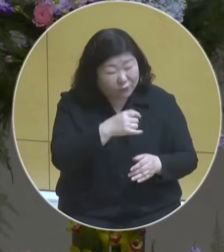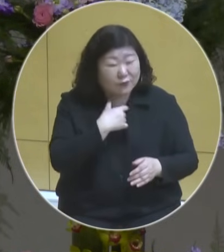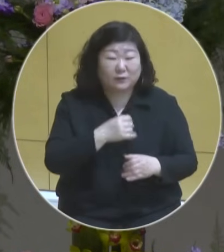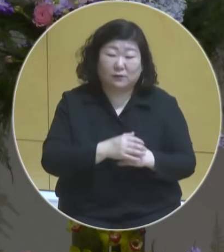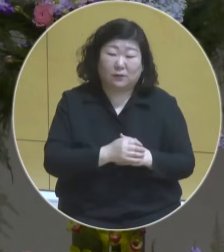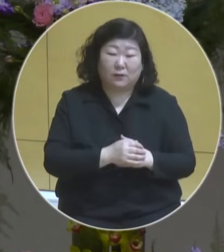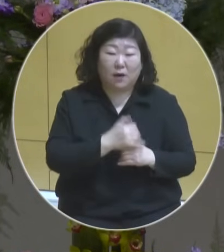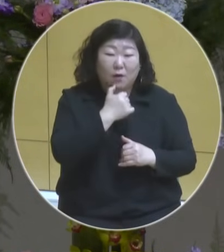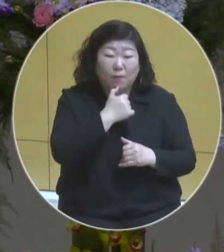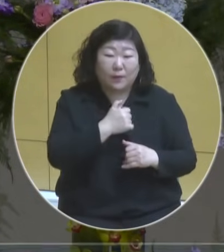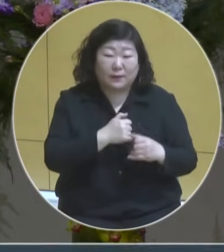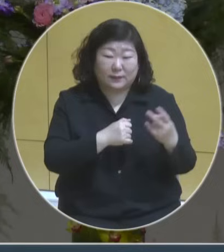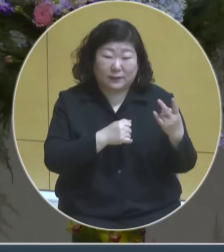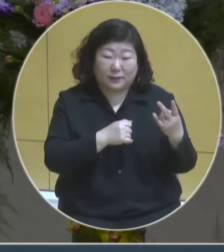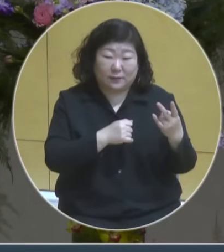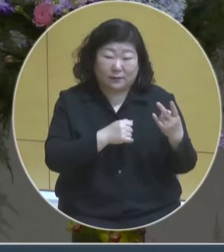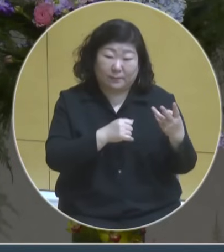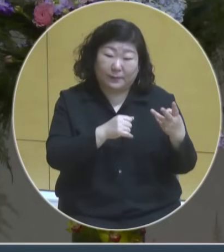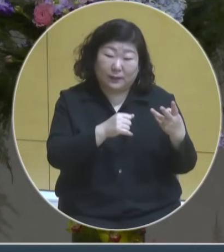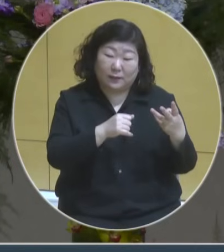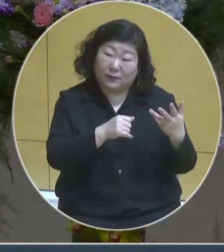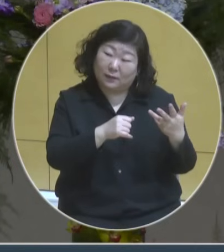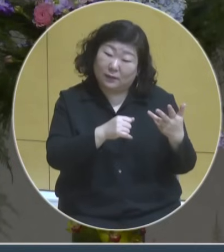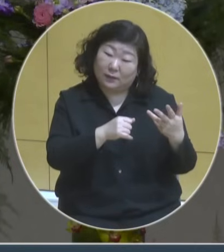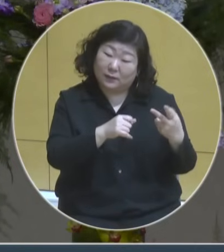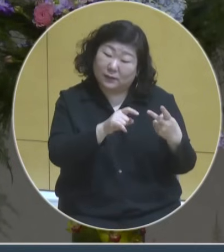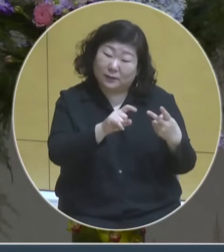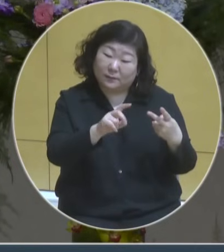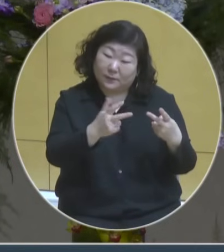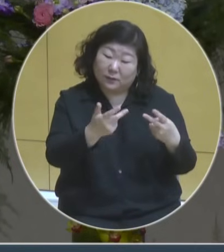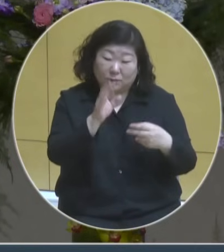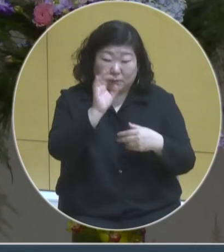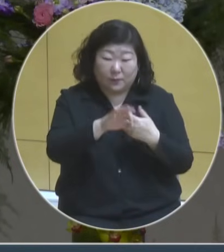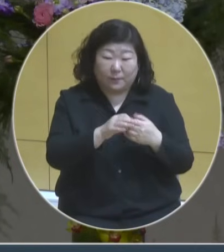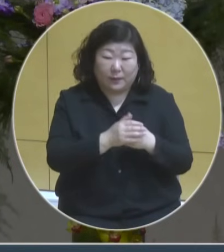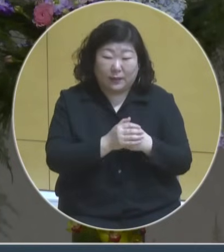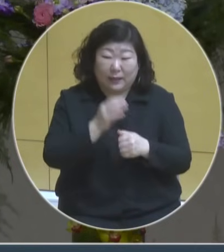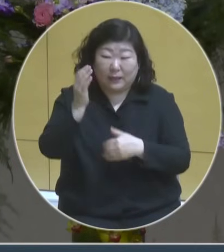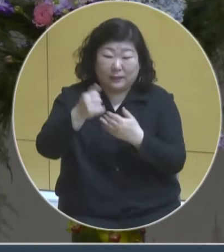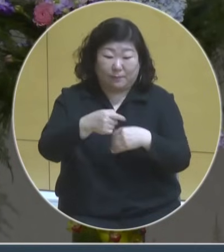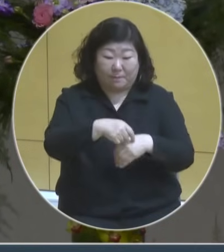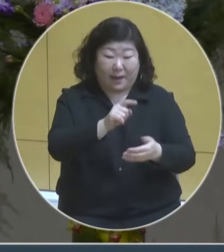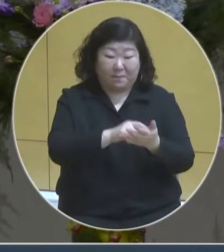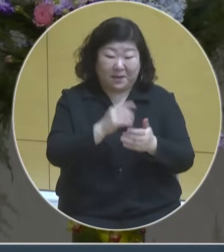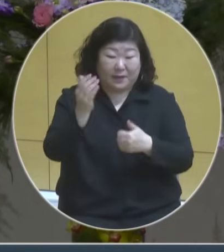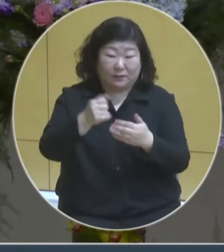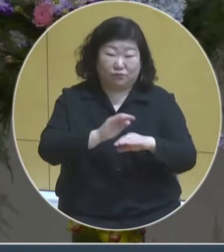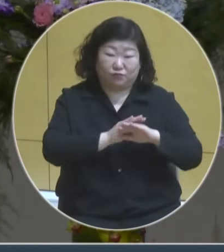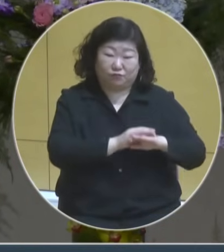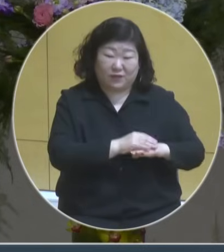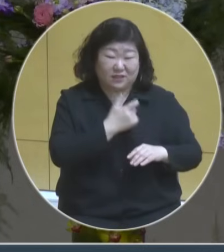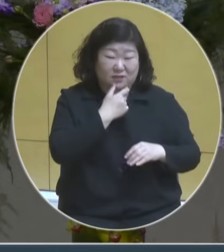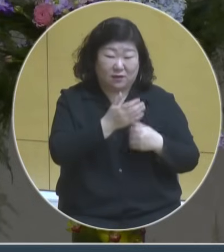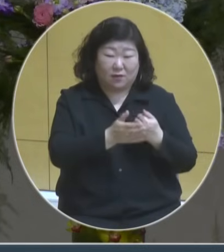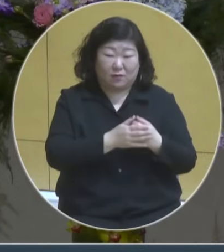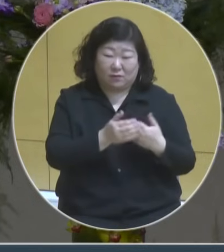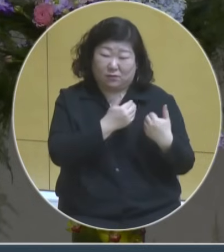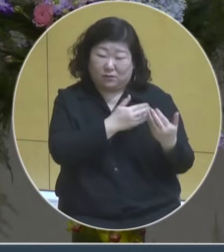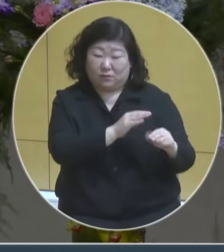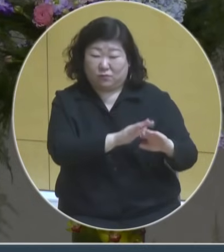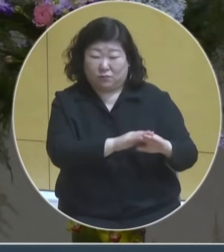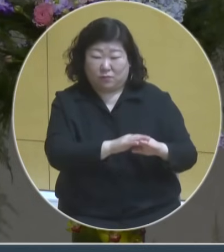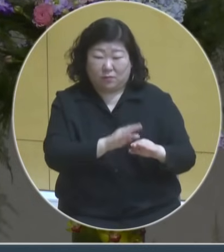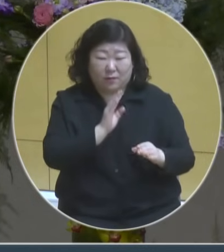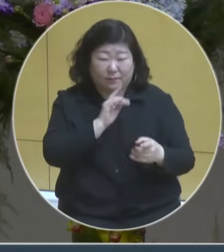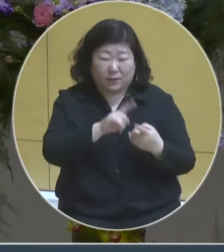1장 28절 보니까 또한 그들이 마음에 하나님 두기를 싫어하매 하나님께서 그들을 그 상실한 마음대로 내버려 두사 합당하지 못한